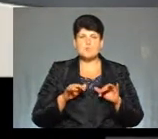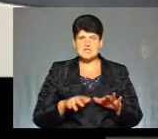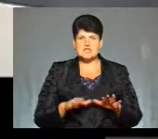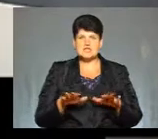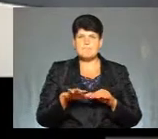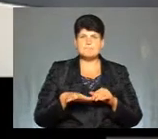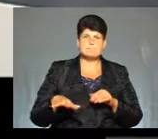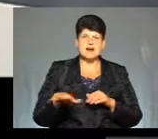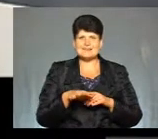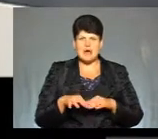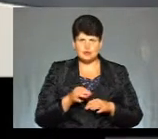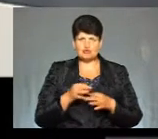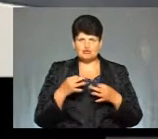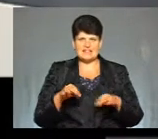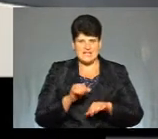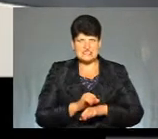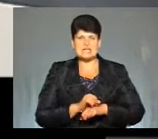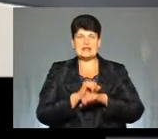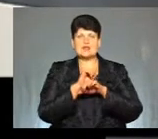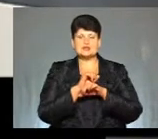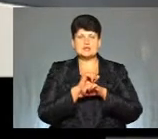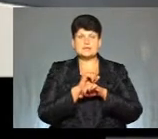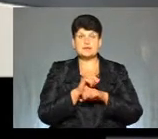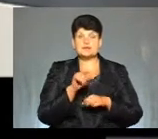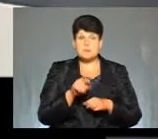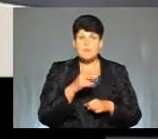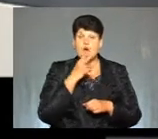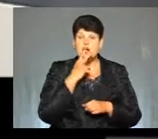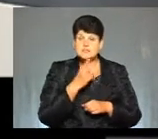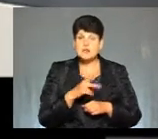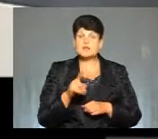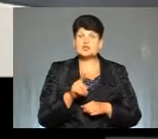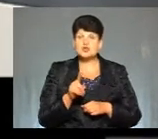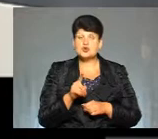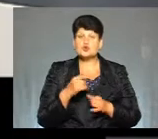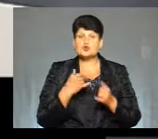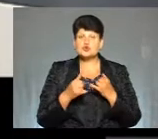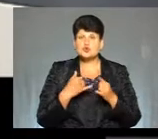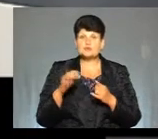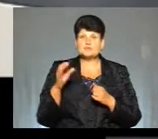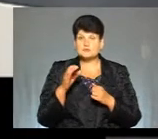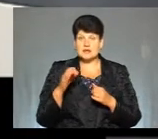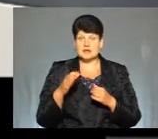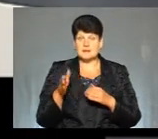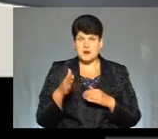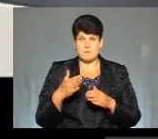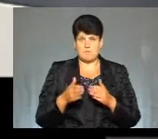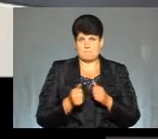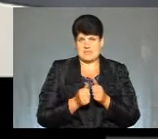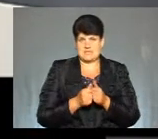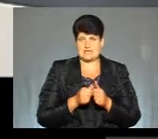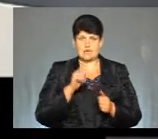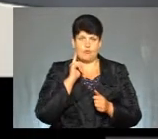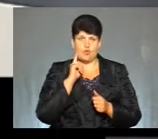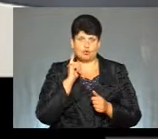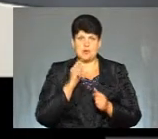Незалежності, Революції Гідності на Майдані Незалежності, вони показали, що жовто-блакитний прапор близький молоді, він близький